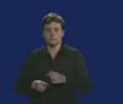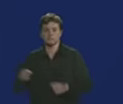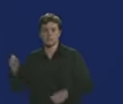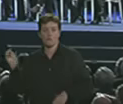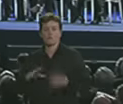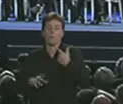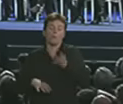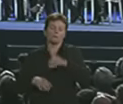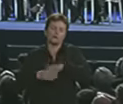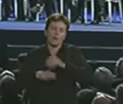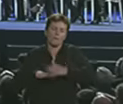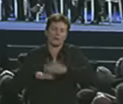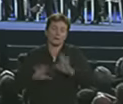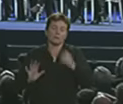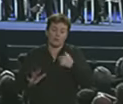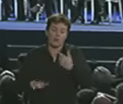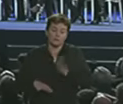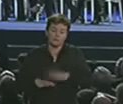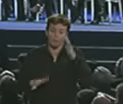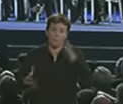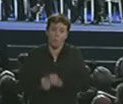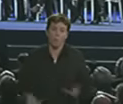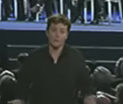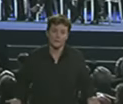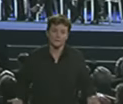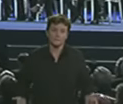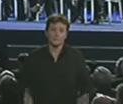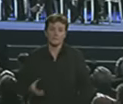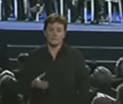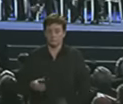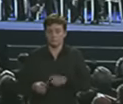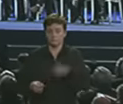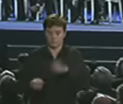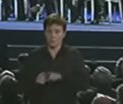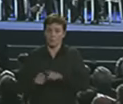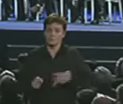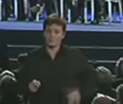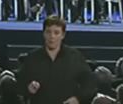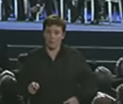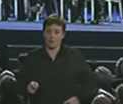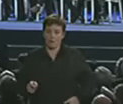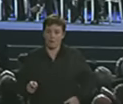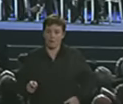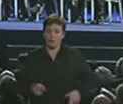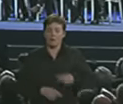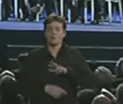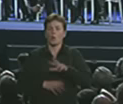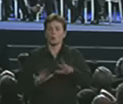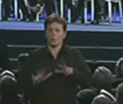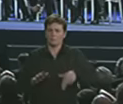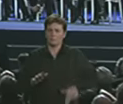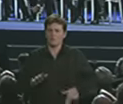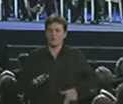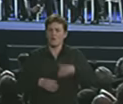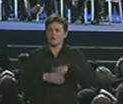une grenade à plâtre. Mais on ne le savait pas. Cet homme avait un revolver, un pistolet, calibre 38,